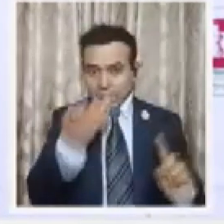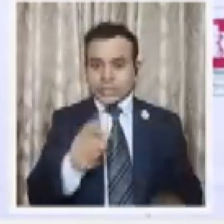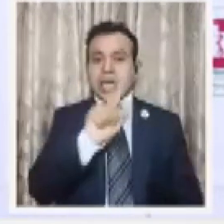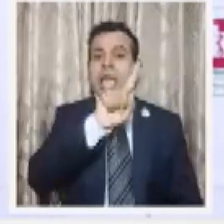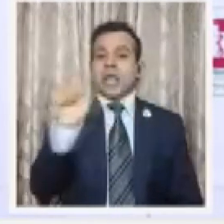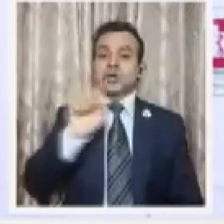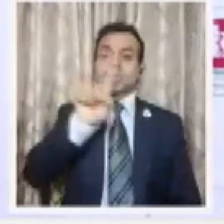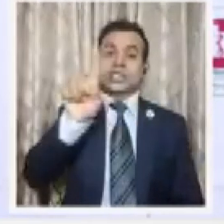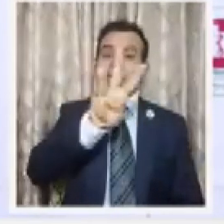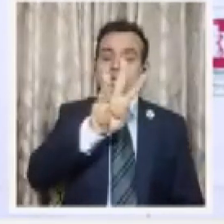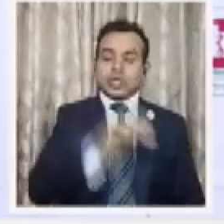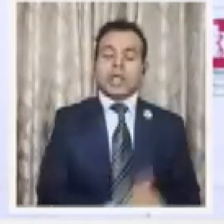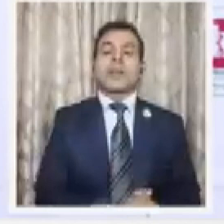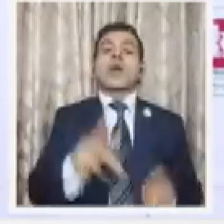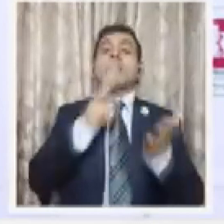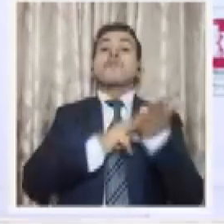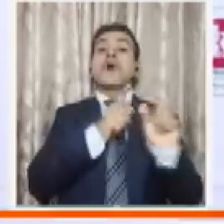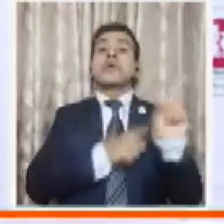4.80%, রংপুর 113 জন